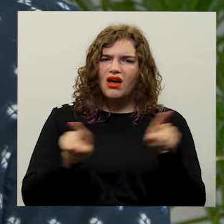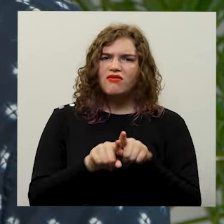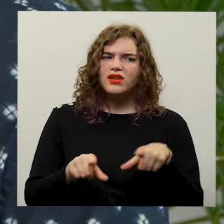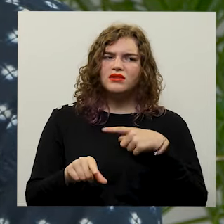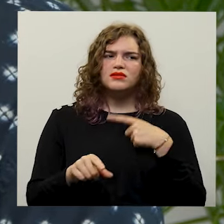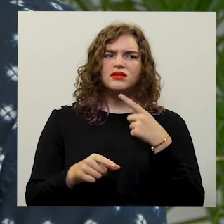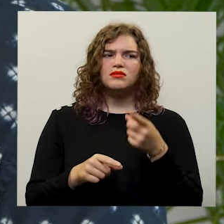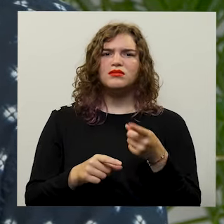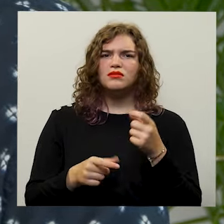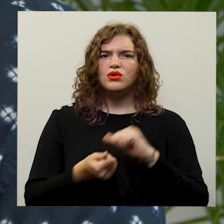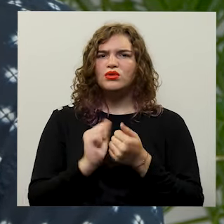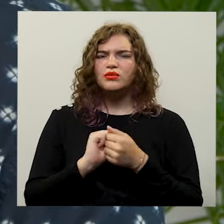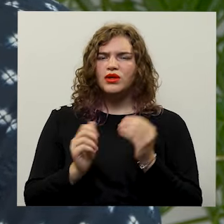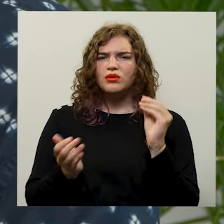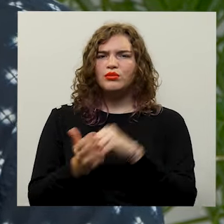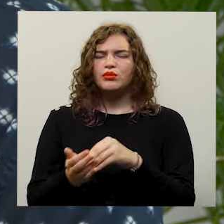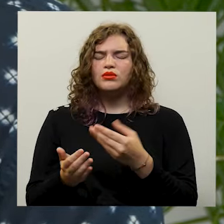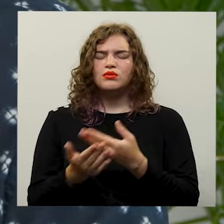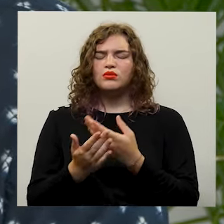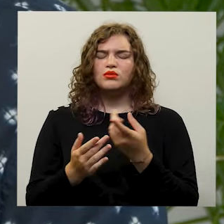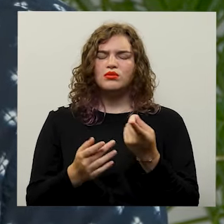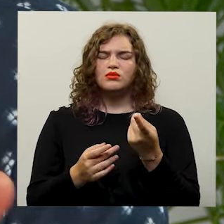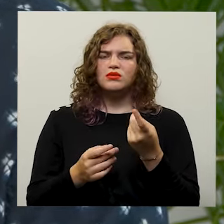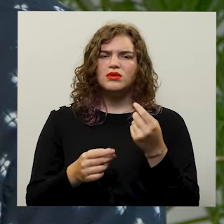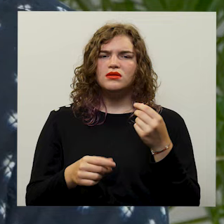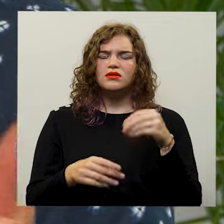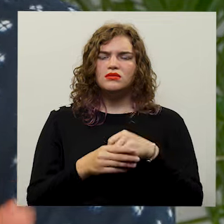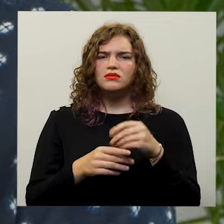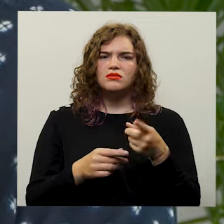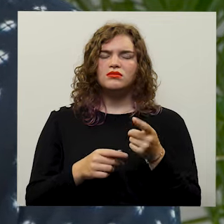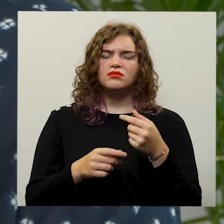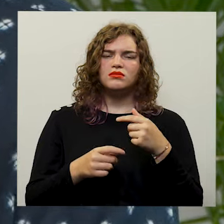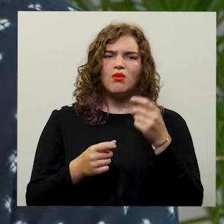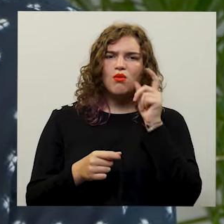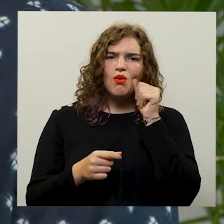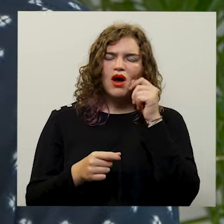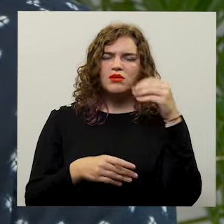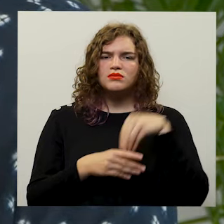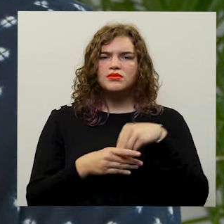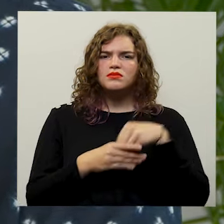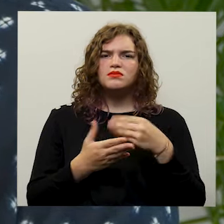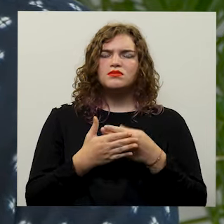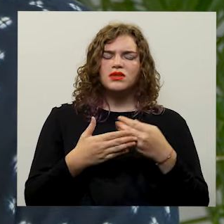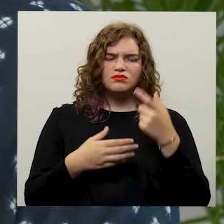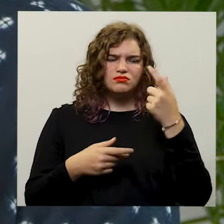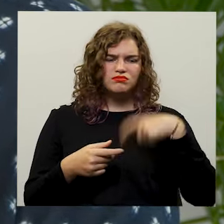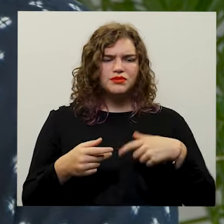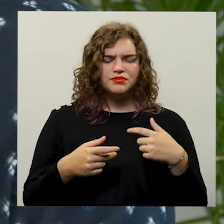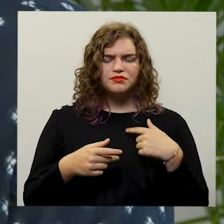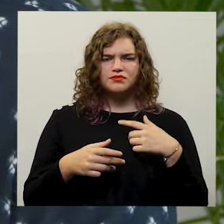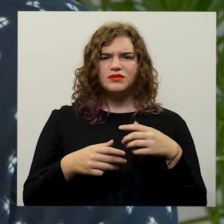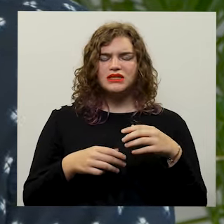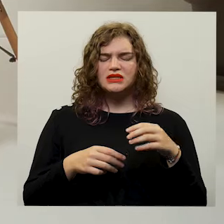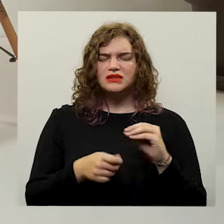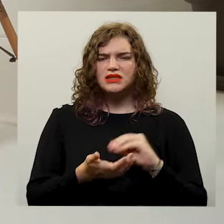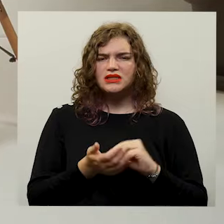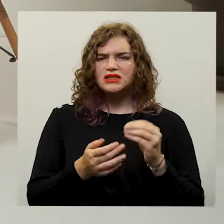la lupte, la asta, pagă un anumit fel de muzică în oameni, să îi pune într-o stare